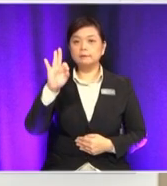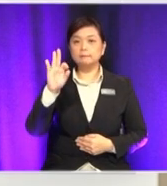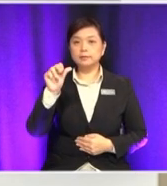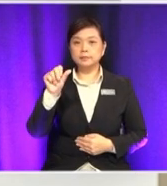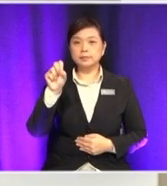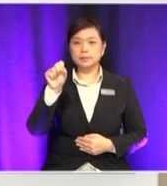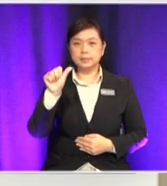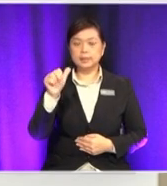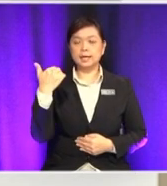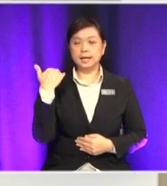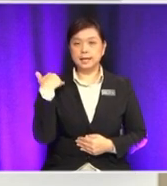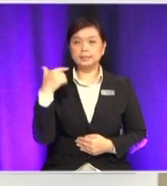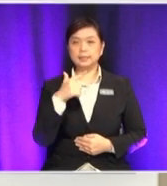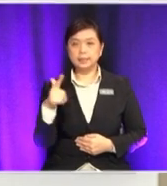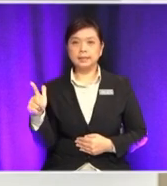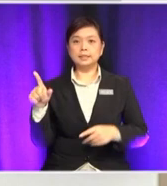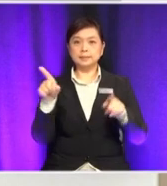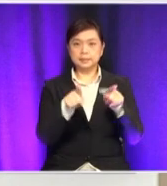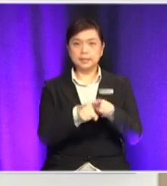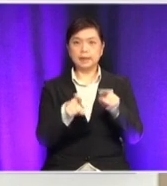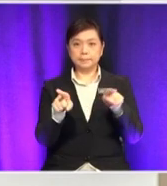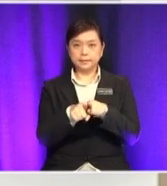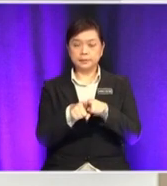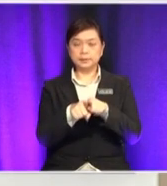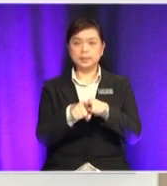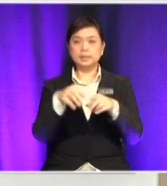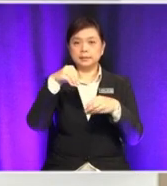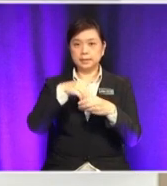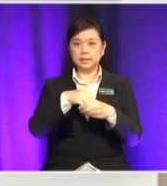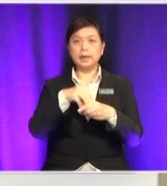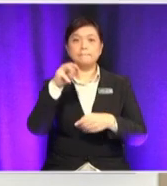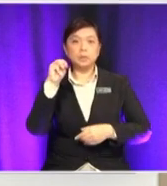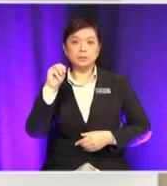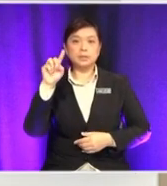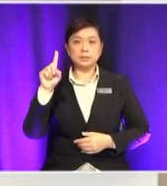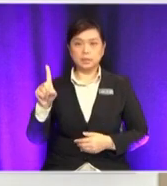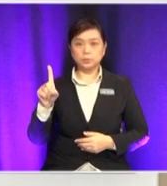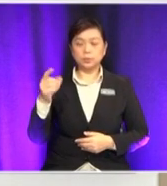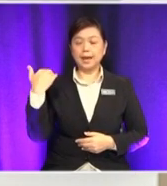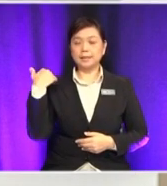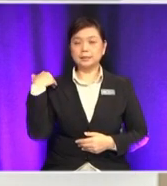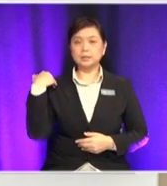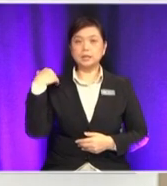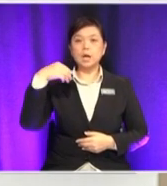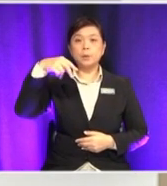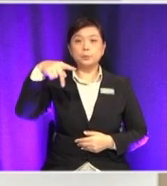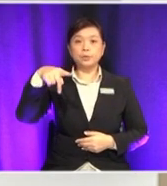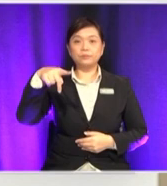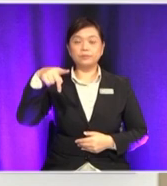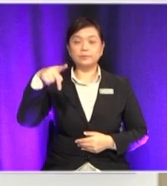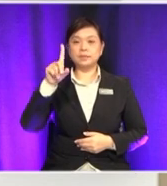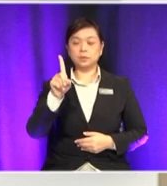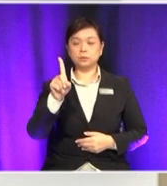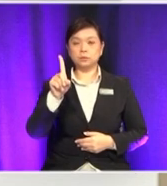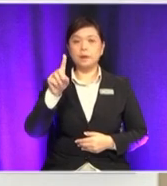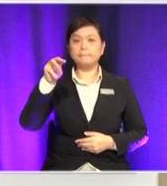sama Oke Sudahlah meiosis 1 dia terdiri dari pada profase 1 metafase 1